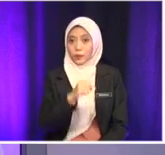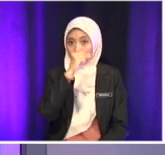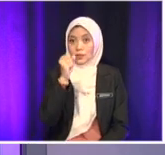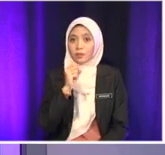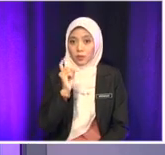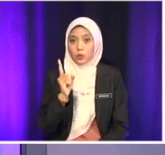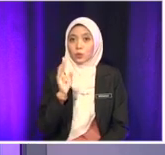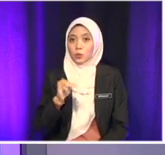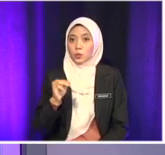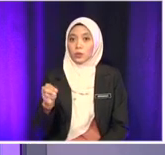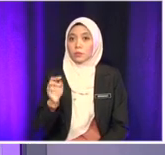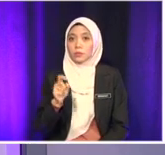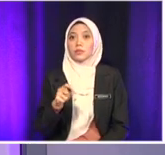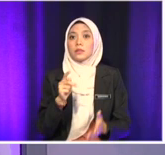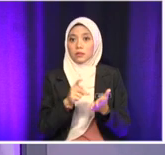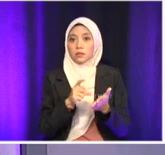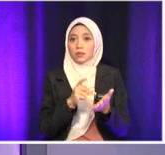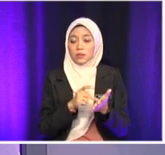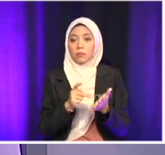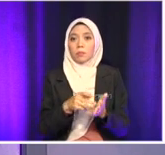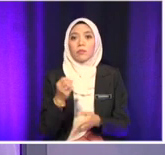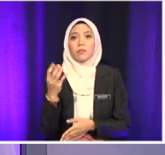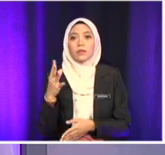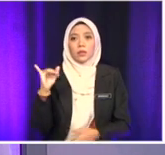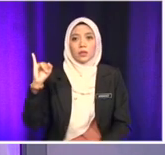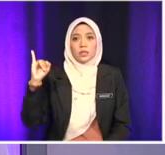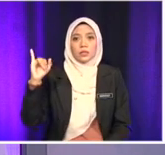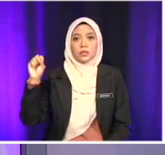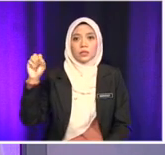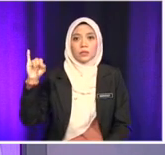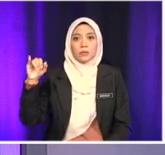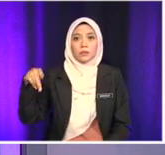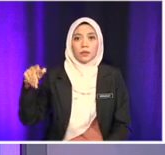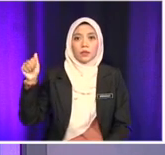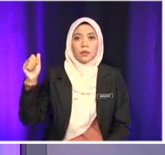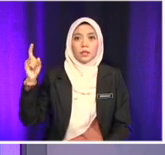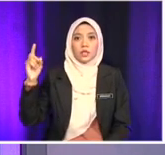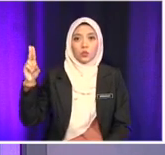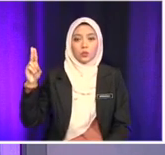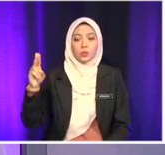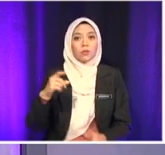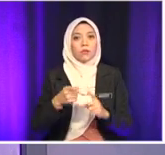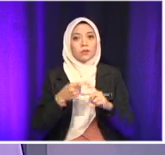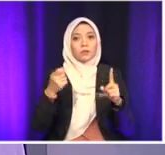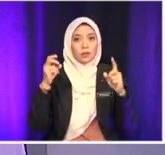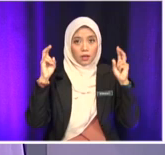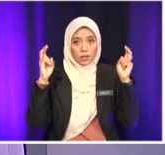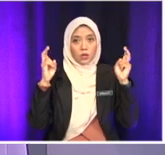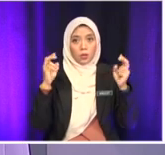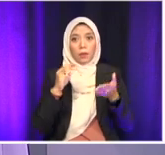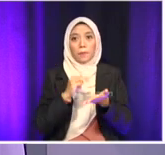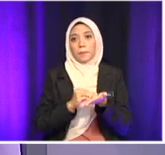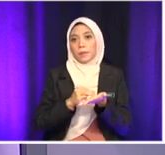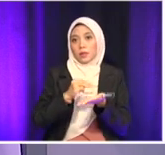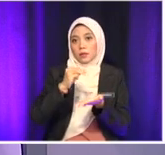minta murid-murid Hito isi padu bagi muka itu adalah subtopik atau topik daripada mendengar rendah Oke kemudian